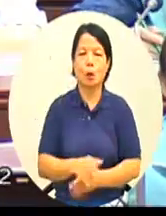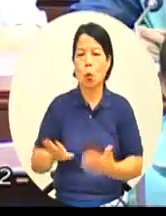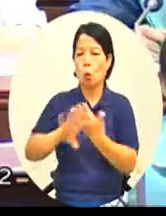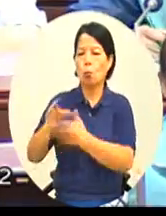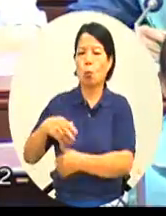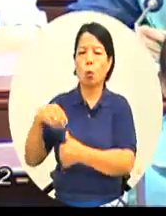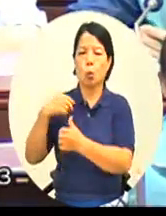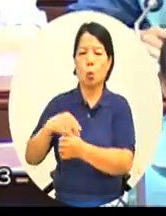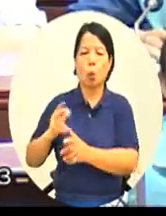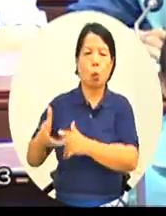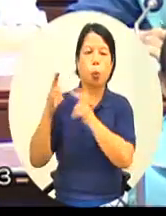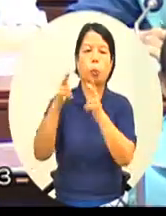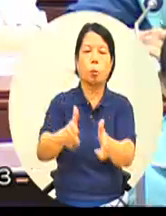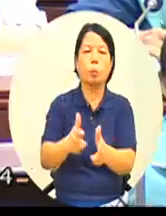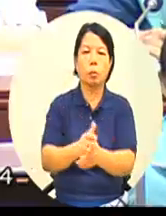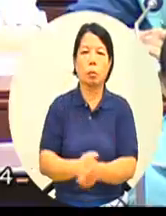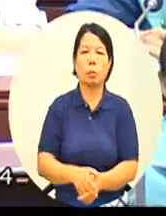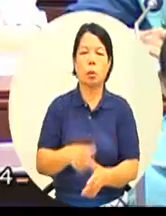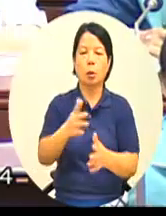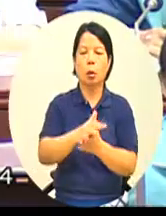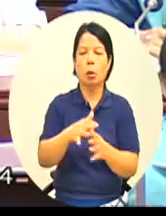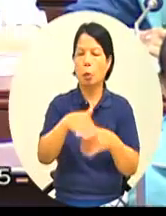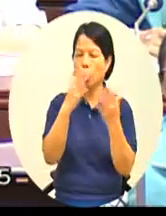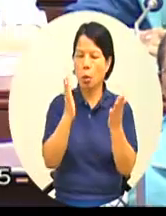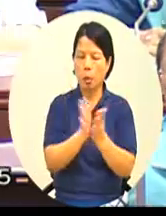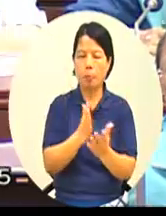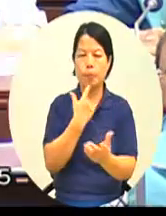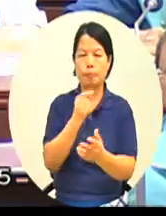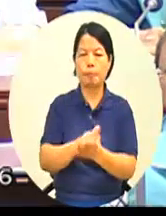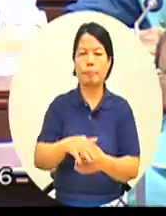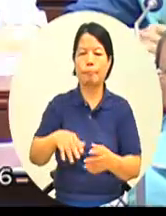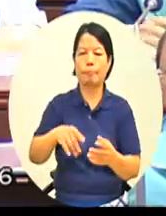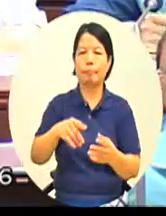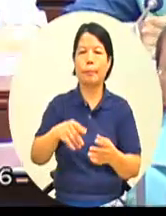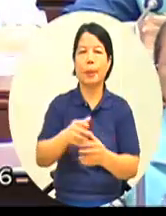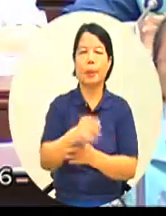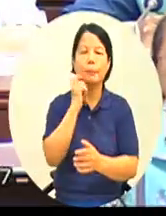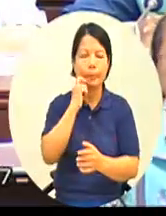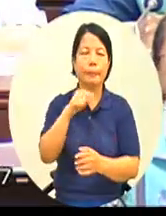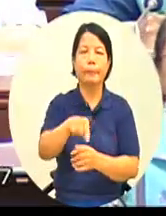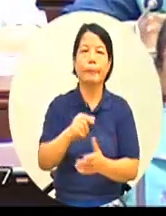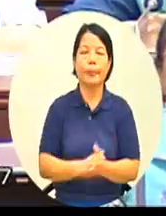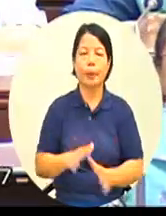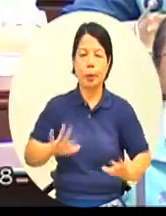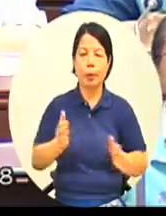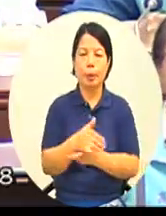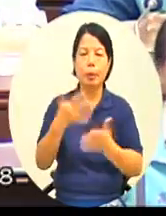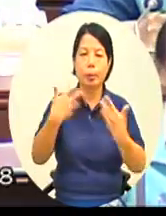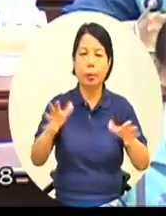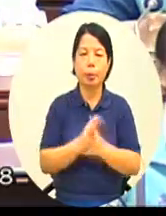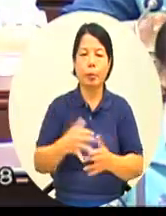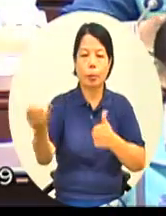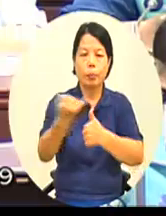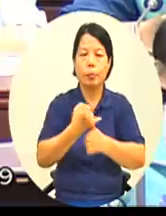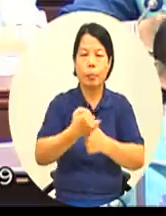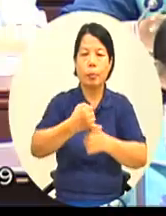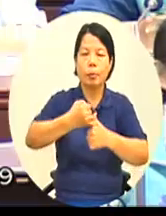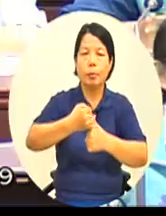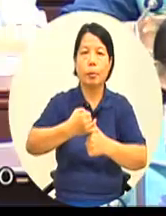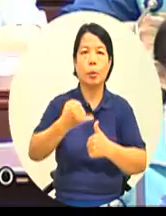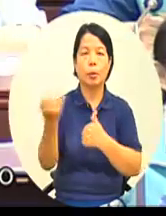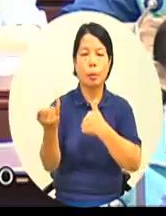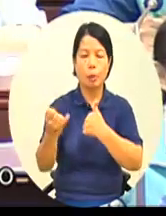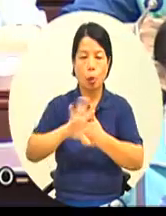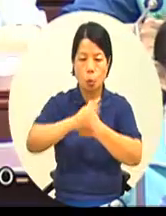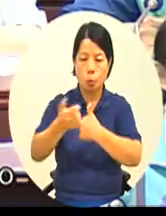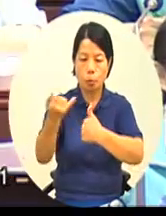移动工作人力来，有时候流动率就会比较高。那甚至我们现在有很多新住民的朋友，也都是一方